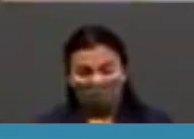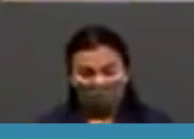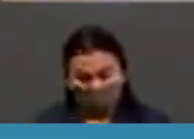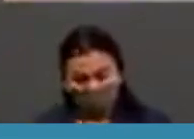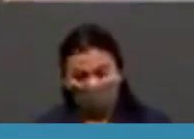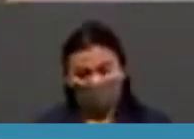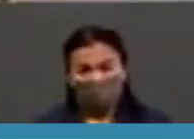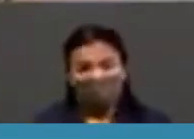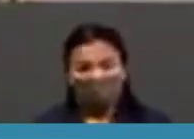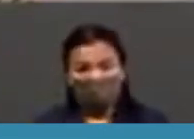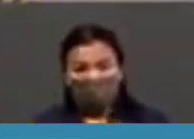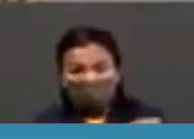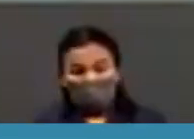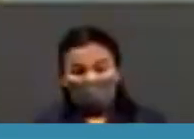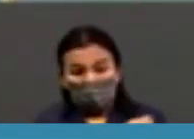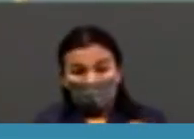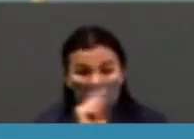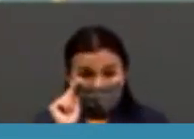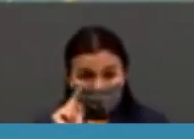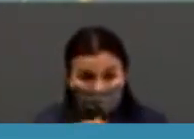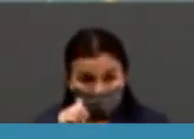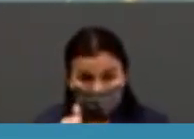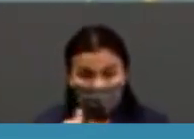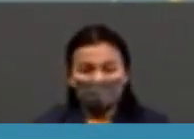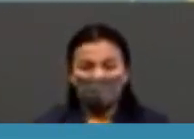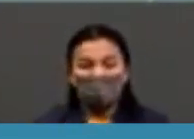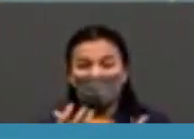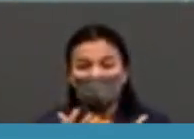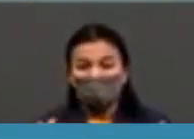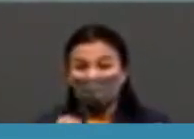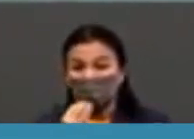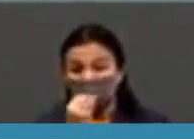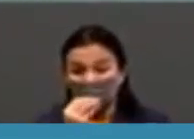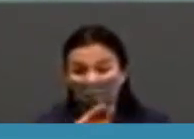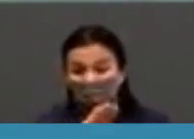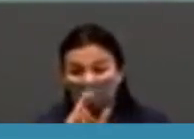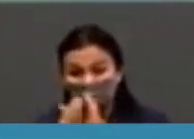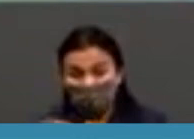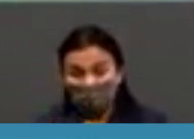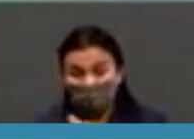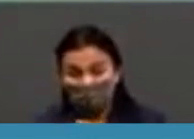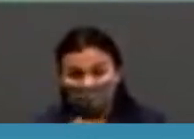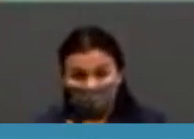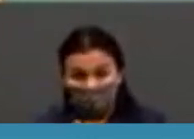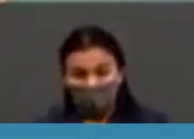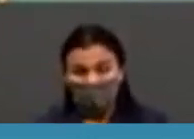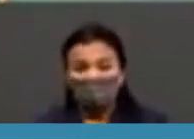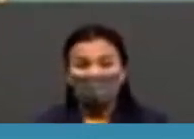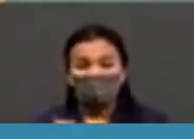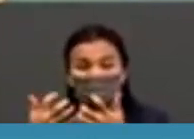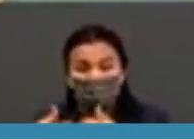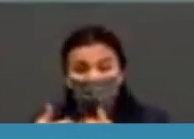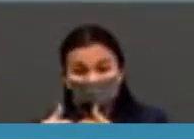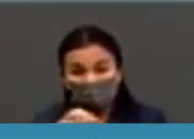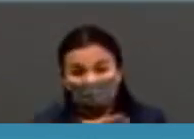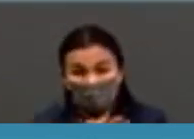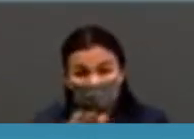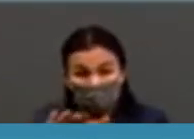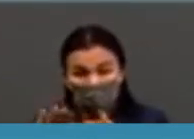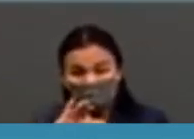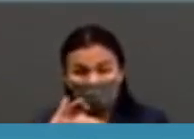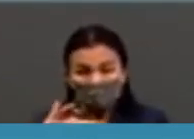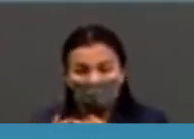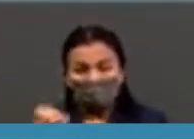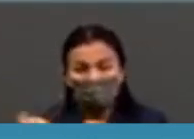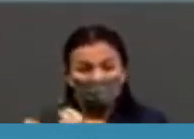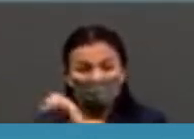มกุฎราชกุมารและนายกรัฐมนตรีแห่งราชอาณาจักรซาอุดีอาระเบียรวมถึงคณะบุคคลระดับสูงต่างๆจากซาอุดี